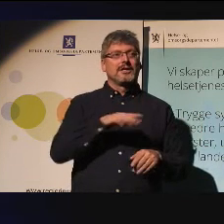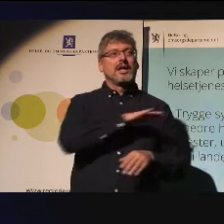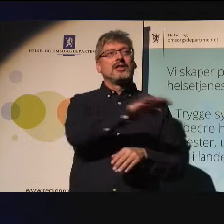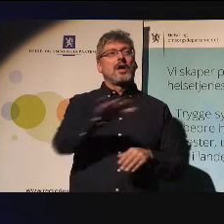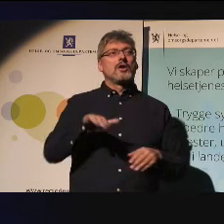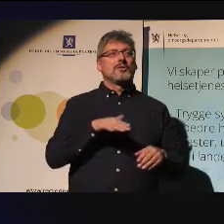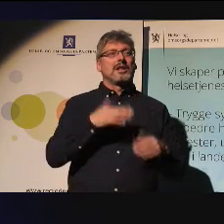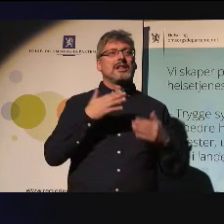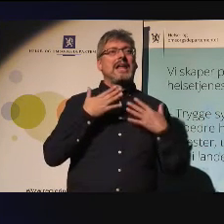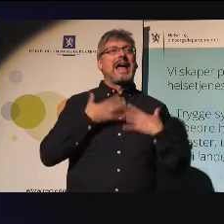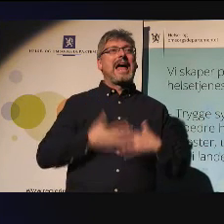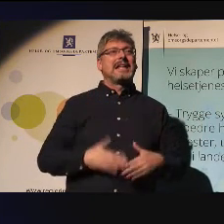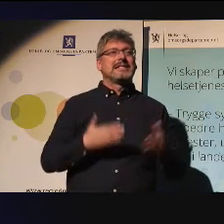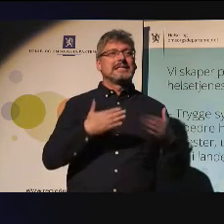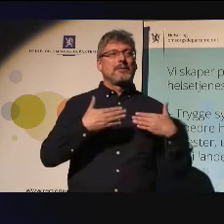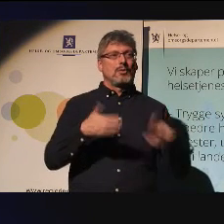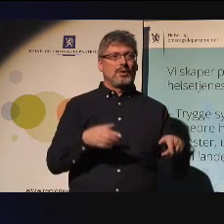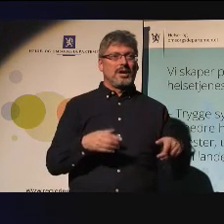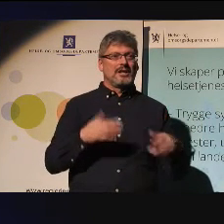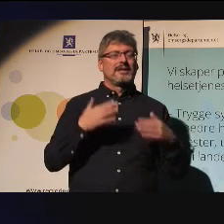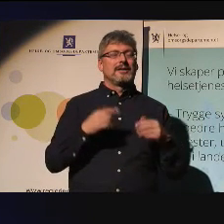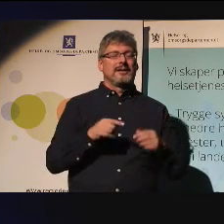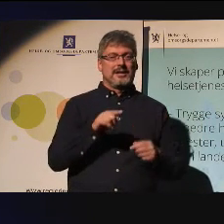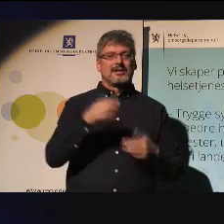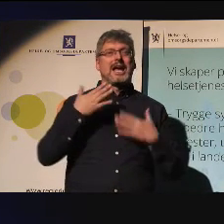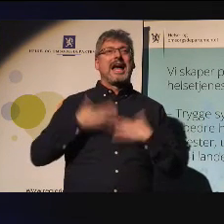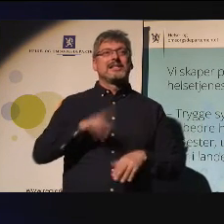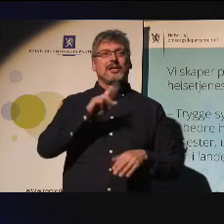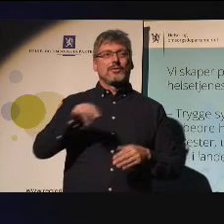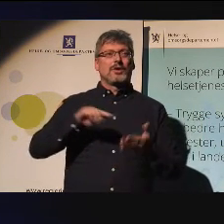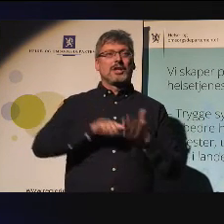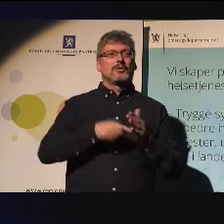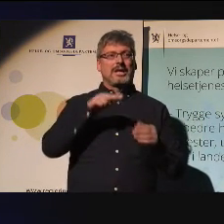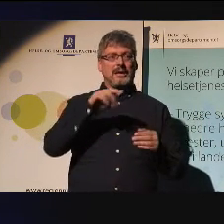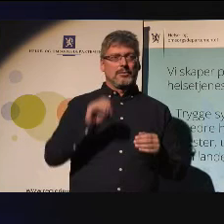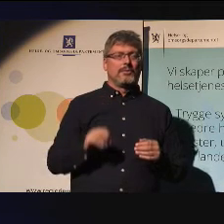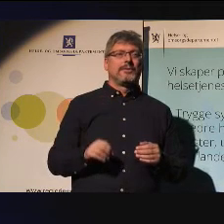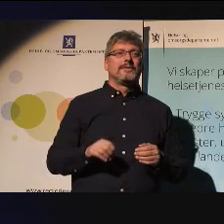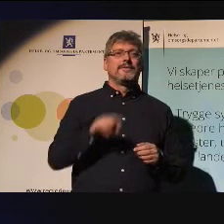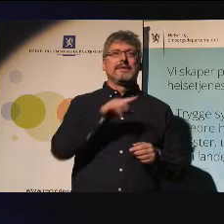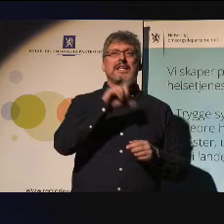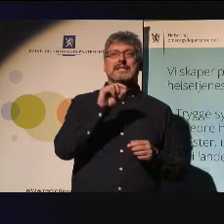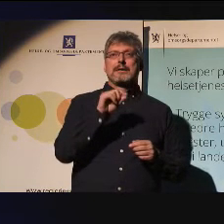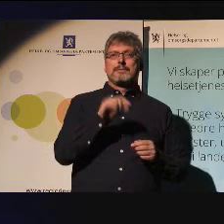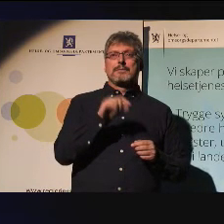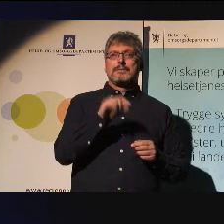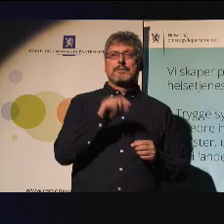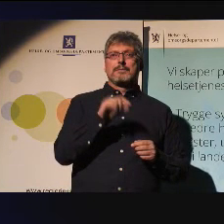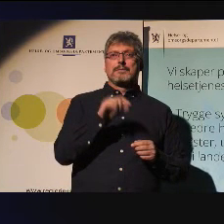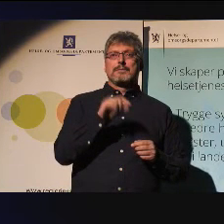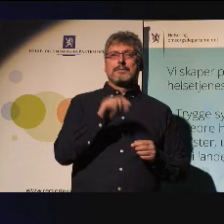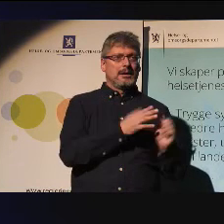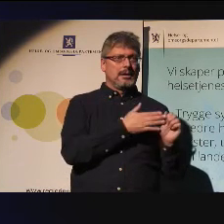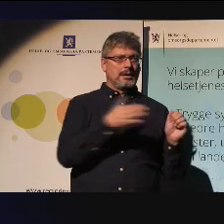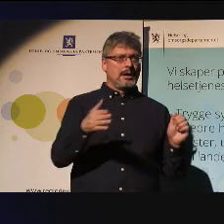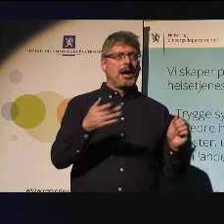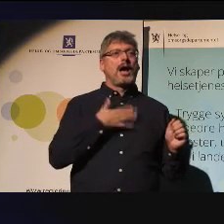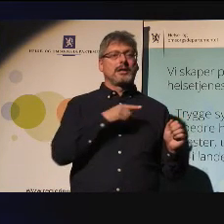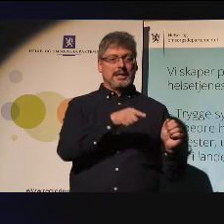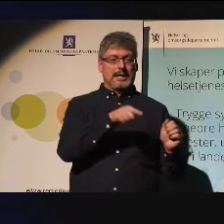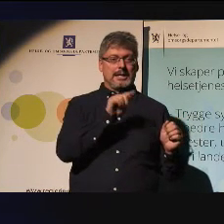helseportalen helsenorge.no. I september alene hadde